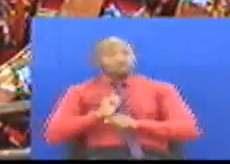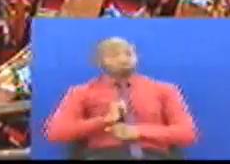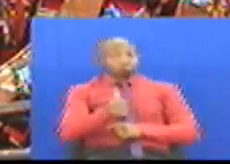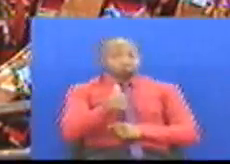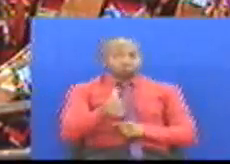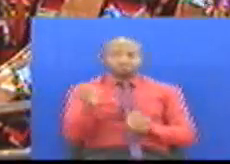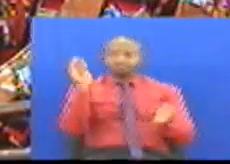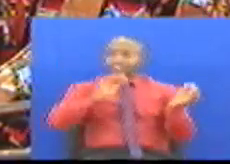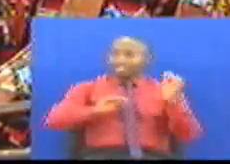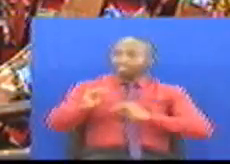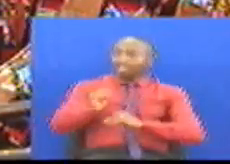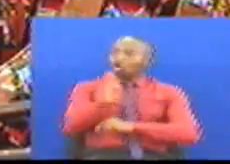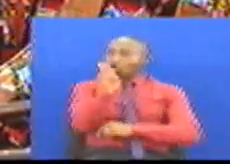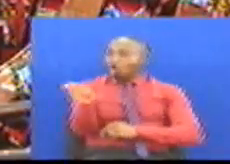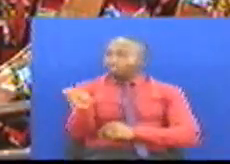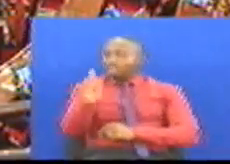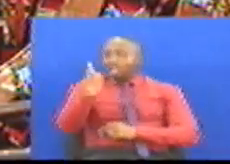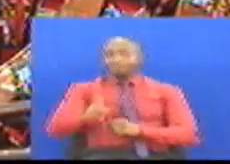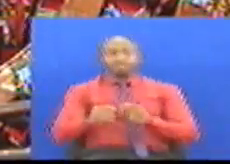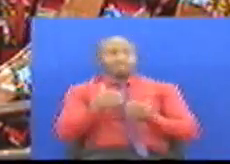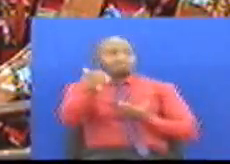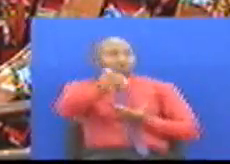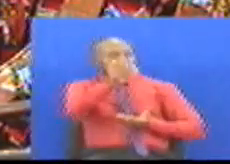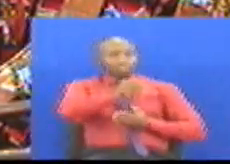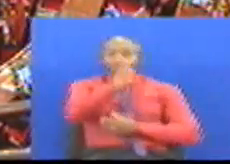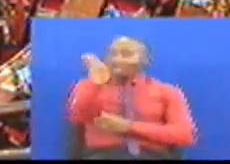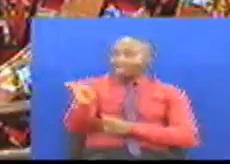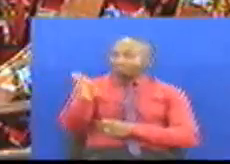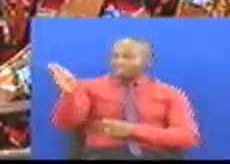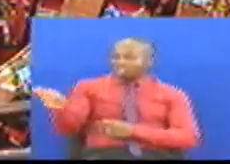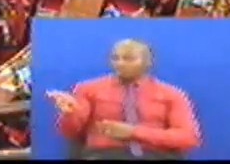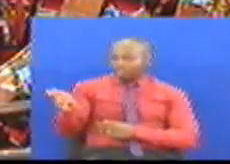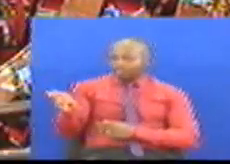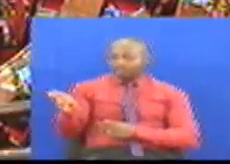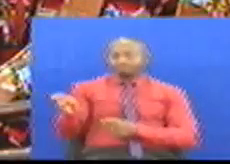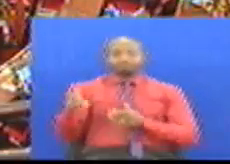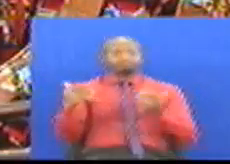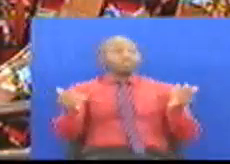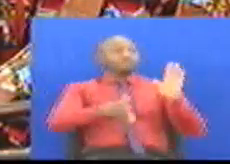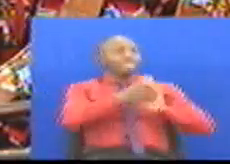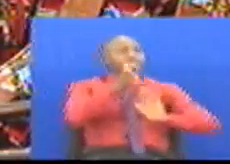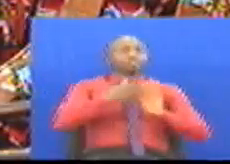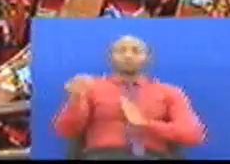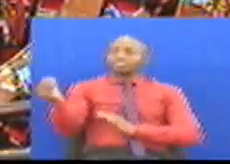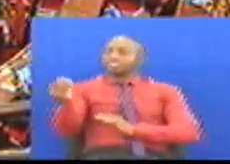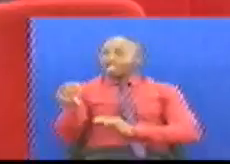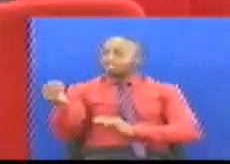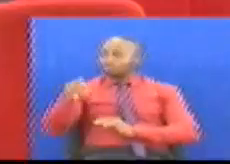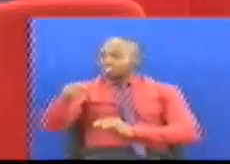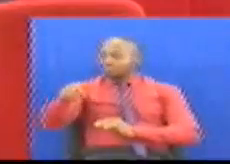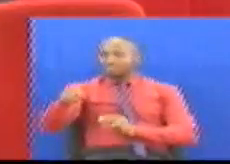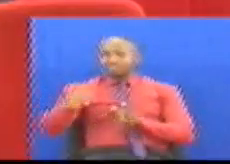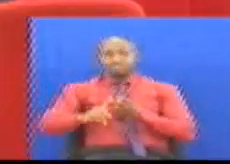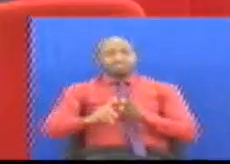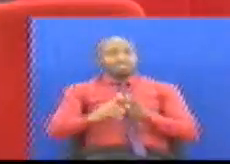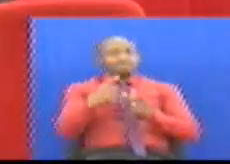nitachangia hoja hii ambayo inajengwa ya makusanyo ya halmashauri kuwa vyanzo vichache vizavi hela ambazo